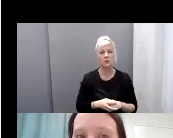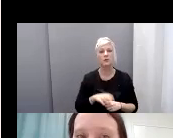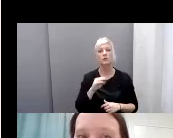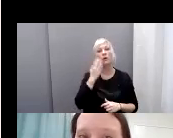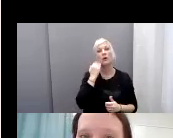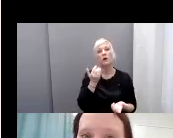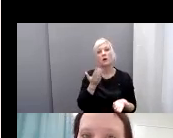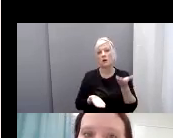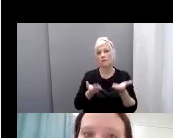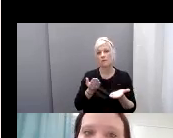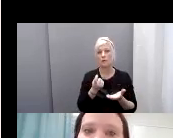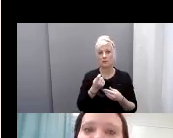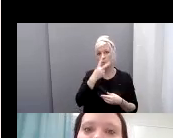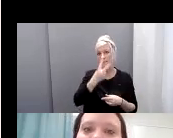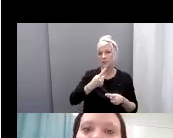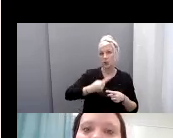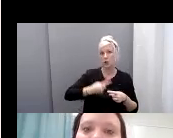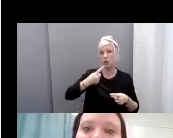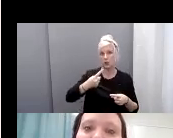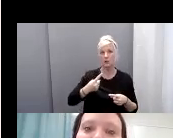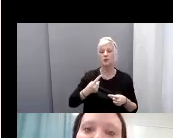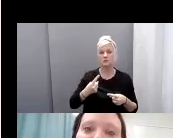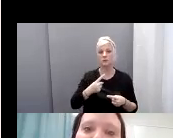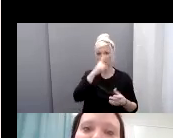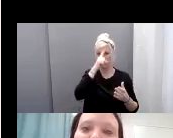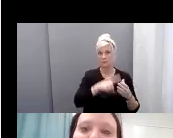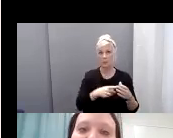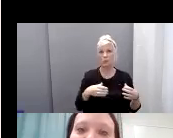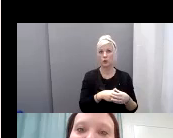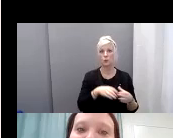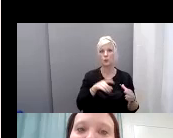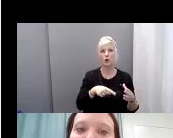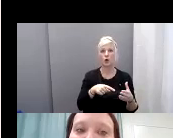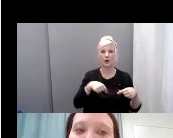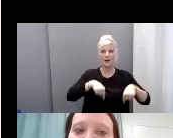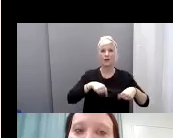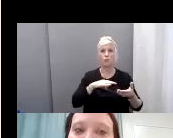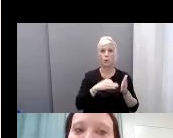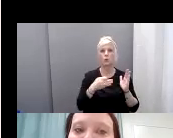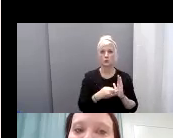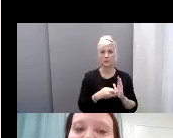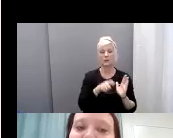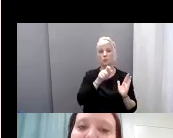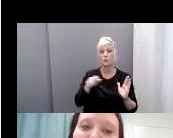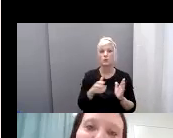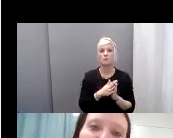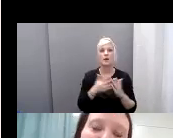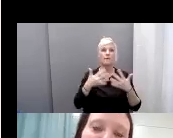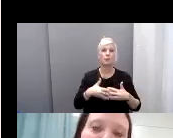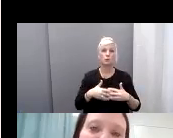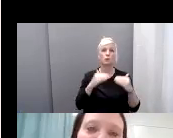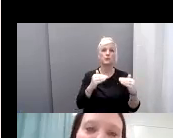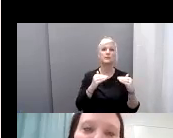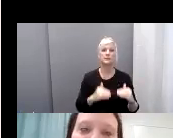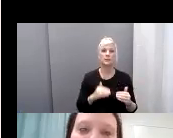se tydligt att målgruppen för projektet, alltså personer med funktionsnedsättning och kronisk